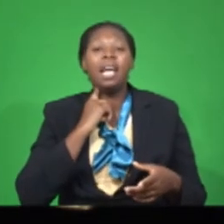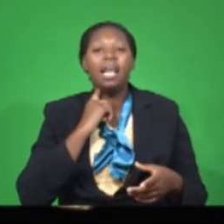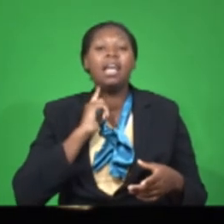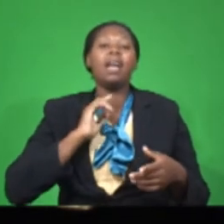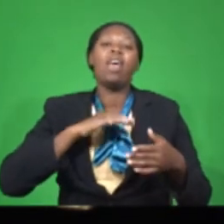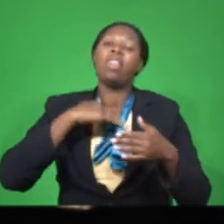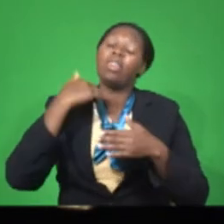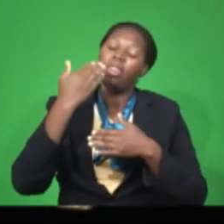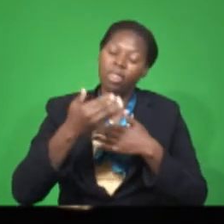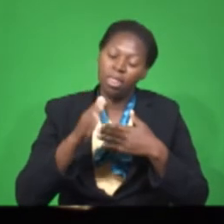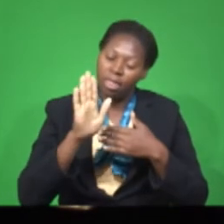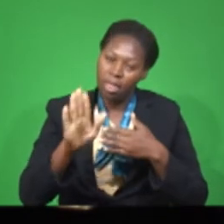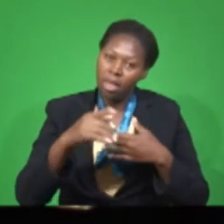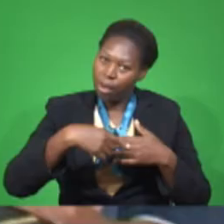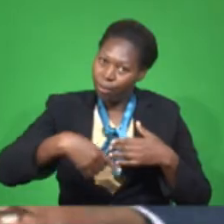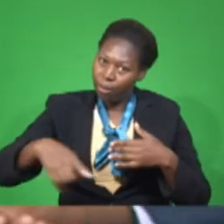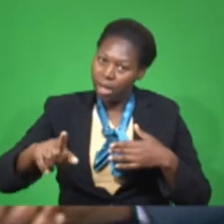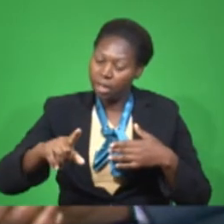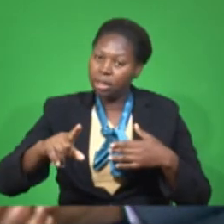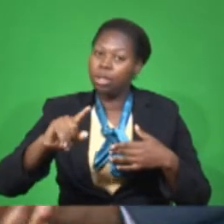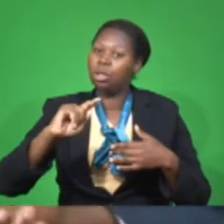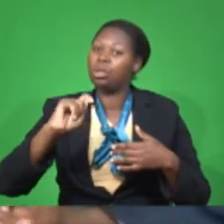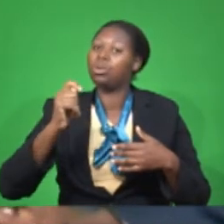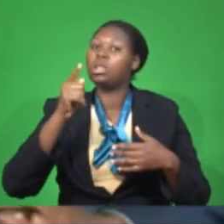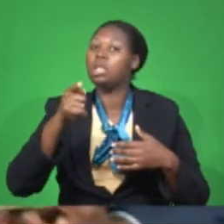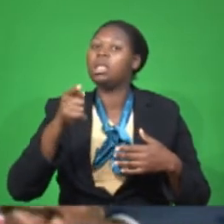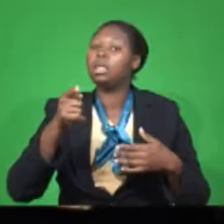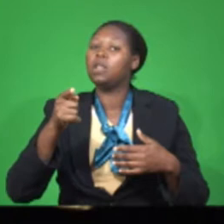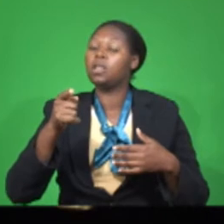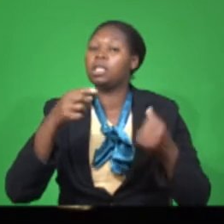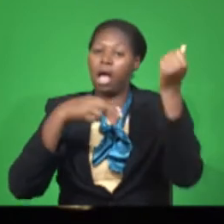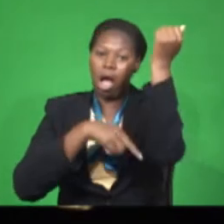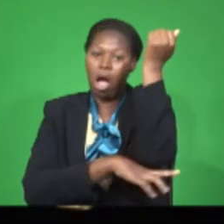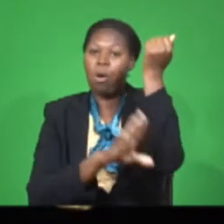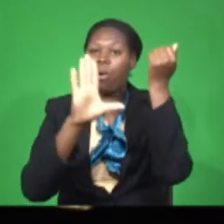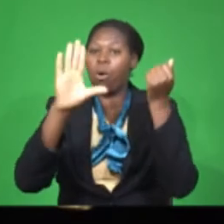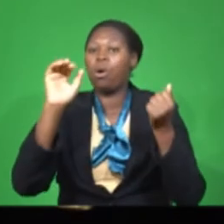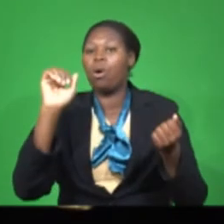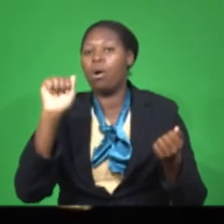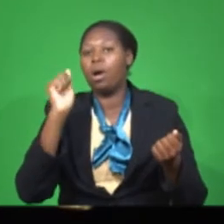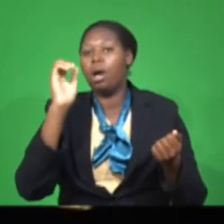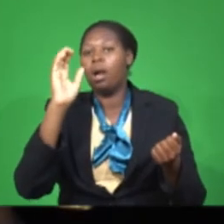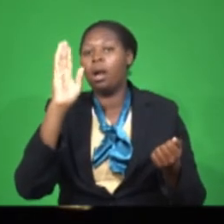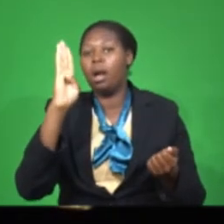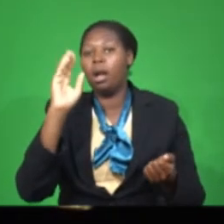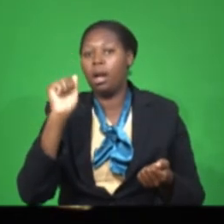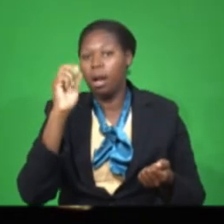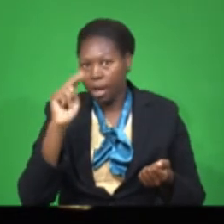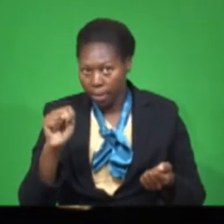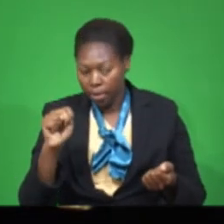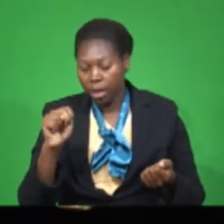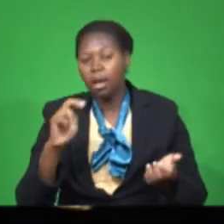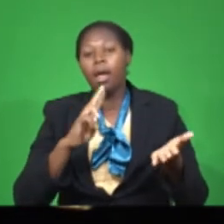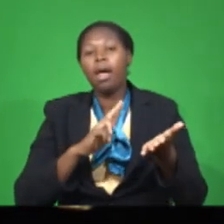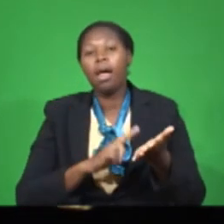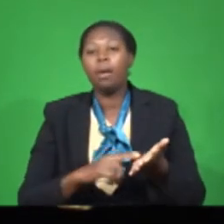Amunzira kudzoka kumusha kwavava kwasekuru kwe. Ndopa ari kuuya akaita usiku wose